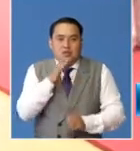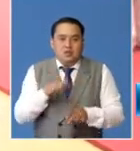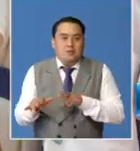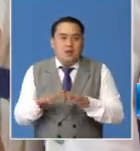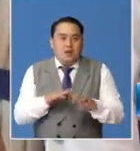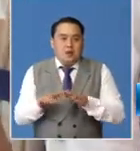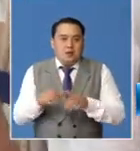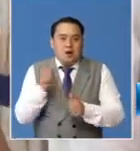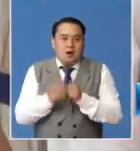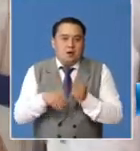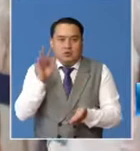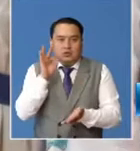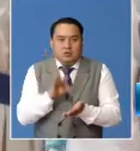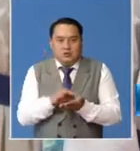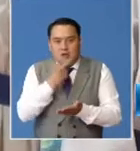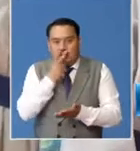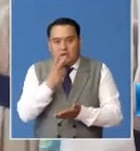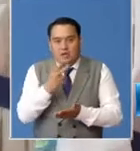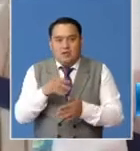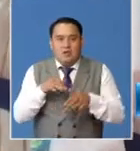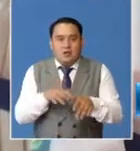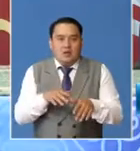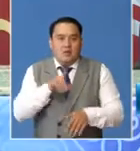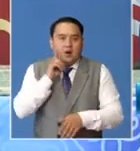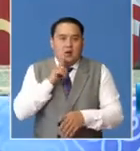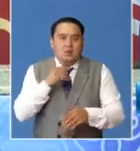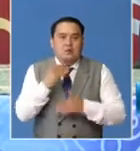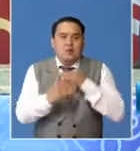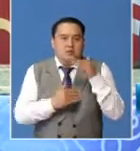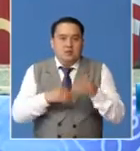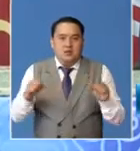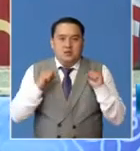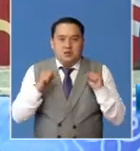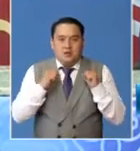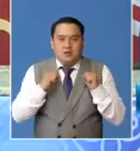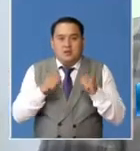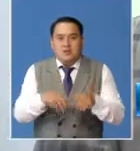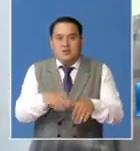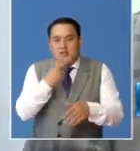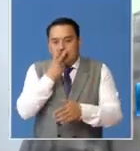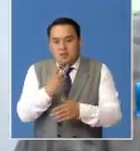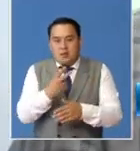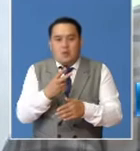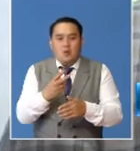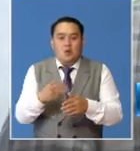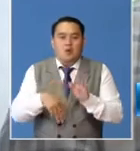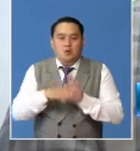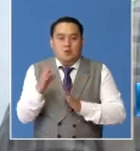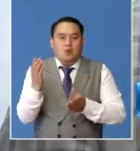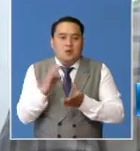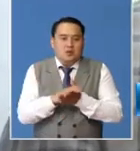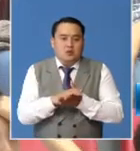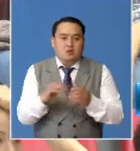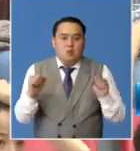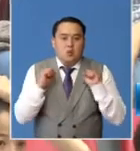13 лет. Мероприятие ежегодная цель – увидеть в деле молодых и перспективных спортсменов, а зрителям получше познакомиться с